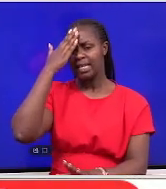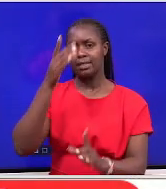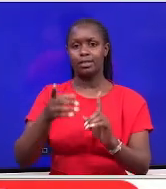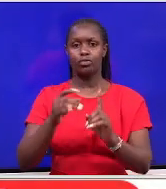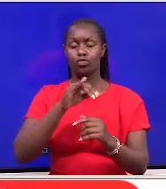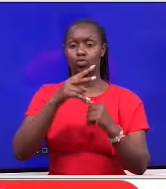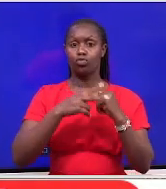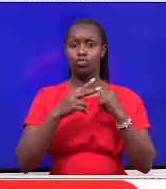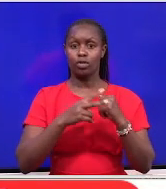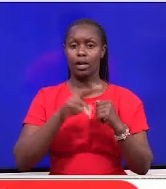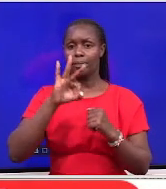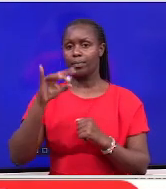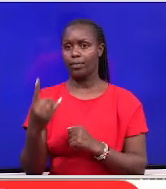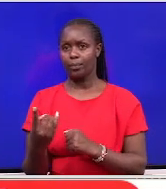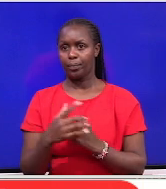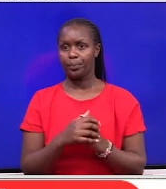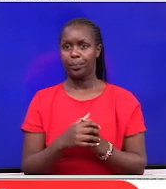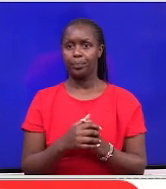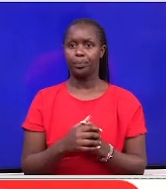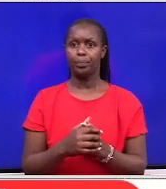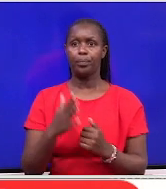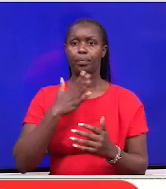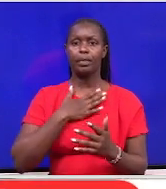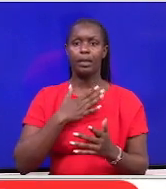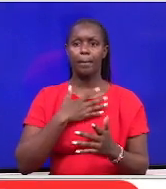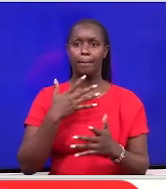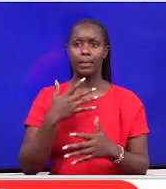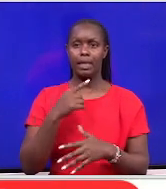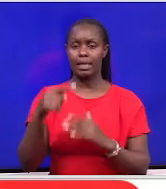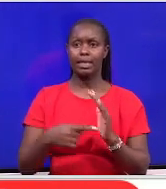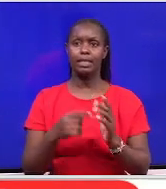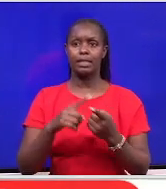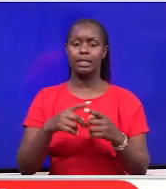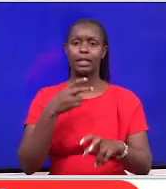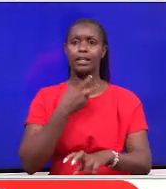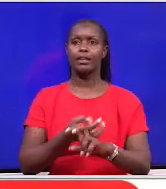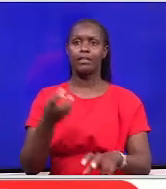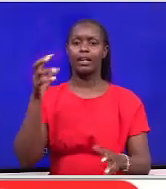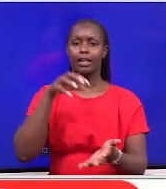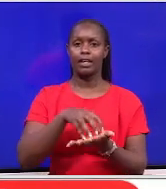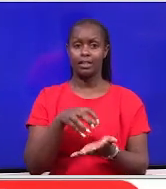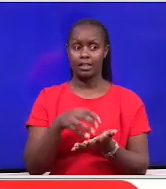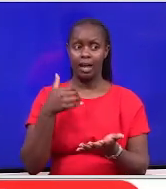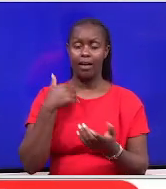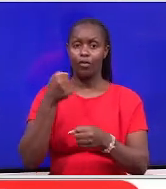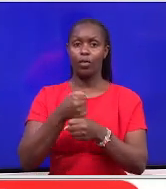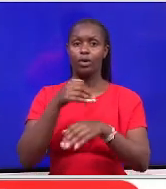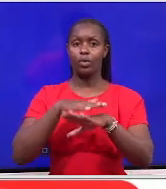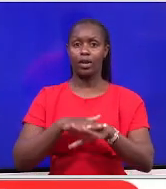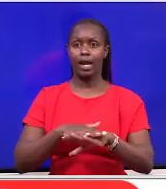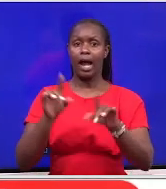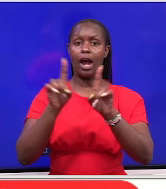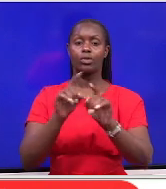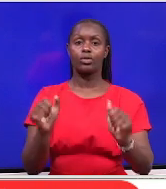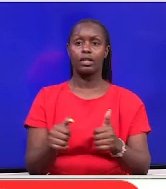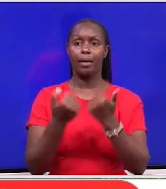think for my 20 years I've been in the judiciary, this is the most difficult case I've ever handled. And it's coming at a